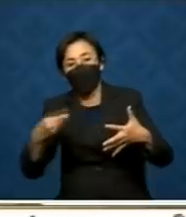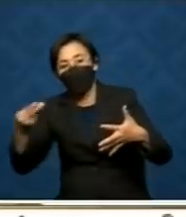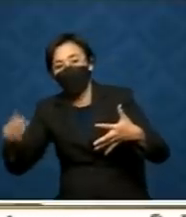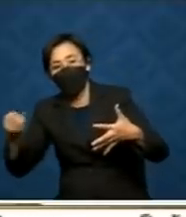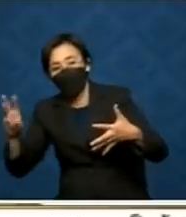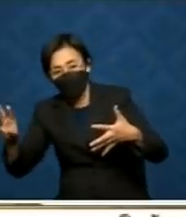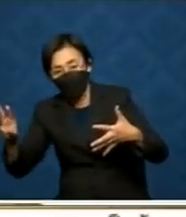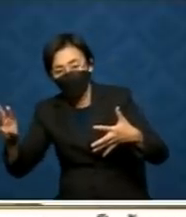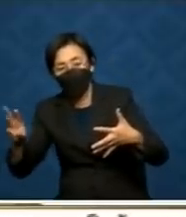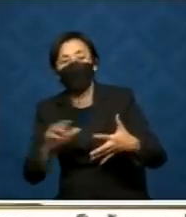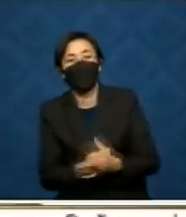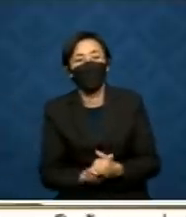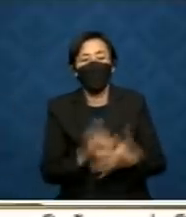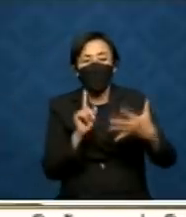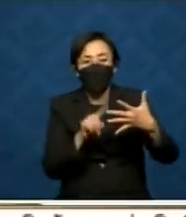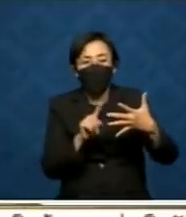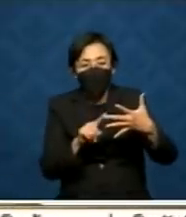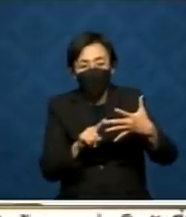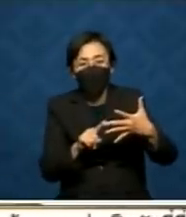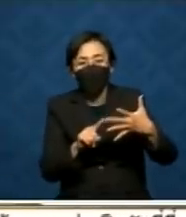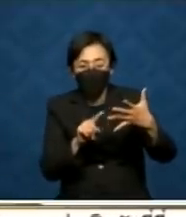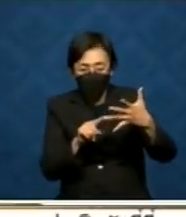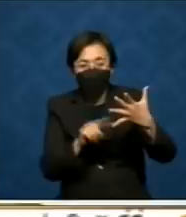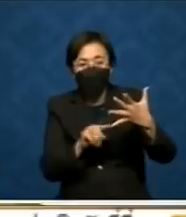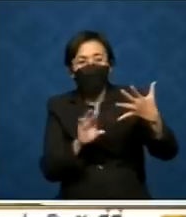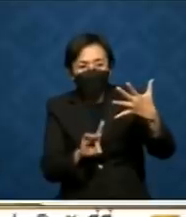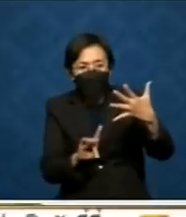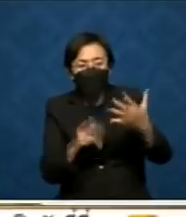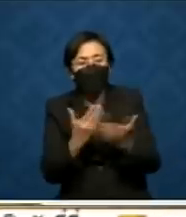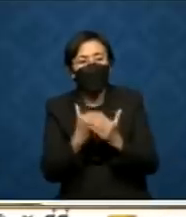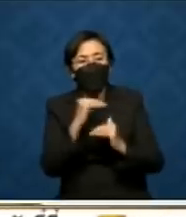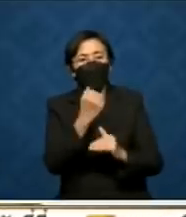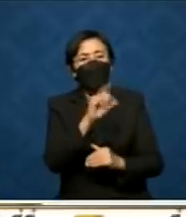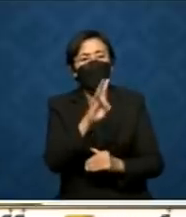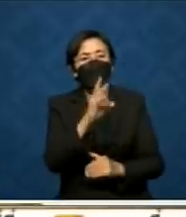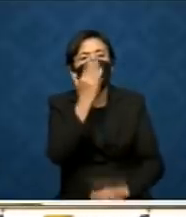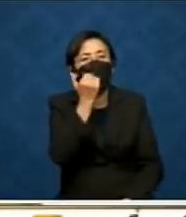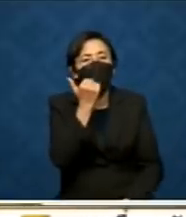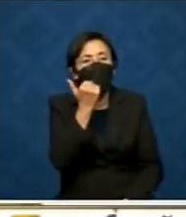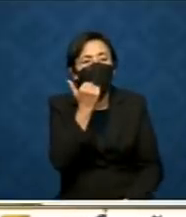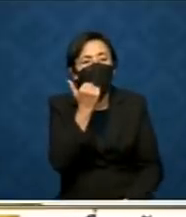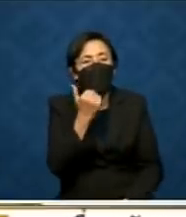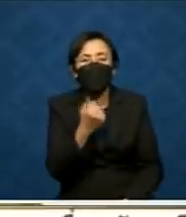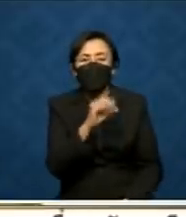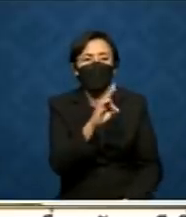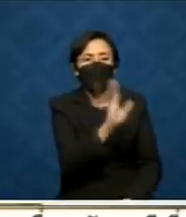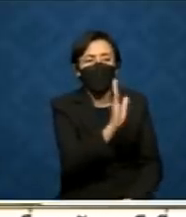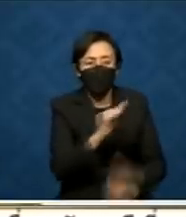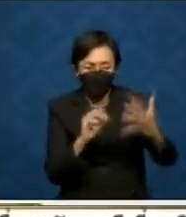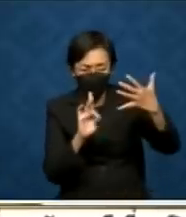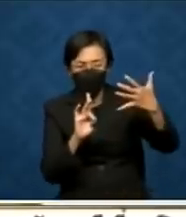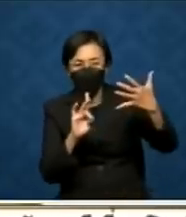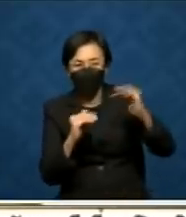มันใกล้เคียงกันก็ตั้งแต่พอมันลงมาจนถึง 8บาทแล้วนี่ทำไมยังตั้ง 17อยู่อุ้ยทำไมไม่ต้องใกล้เคียงความ